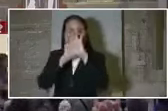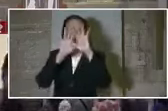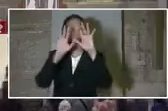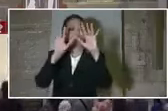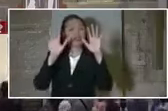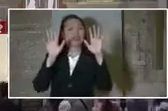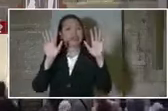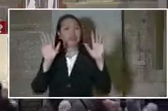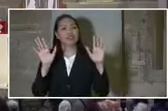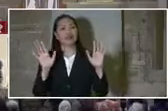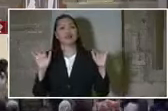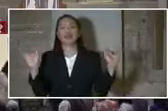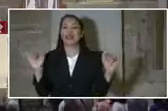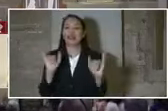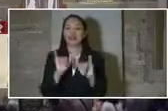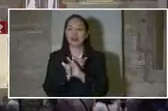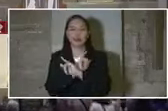magliliwanag